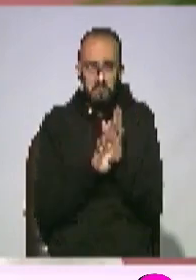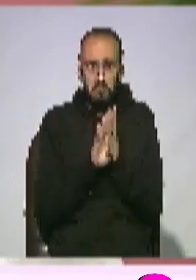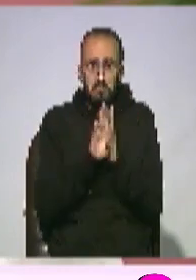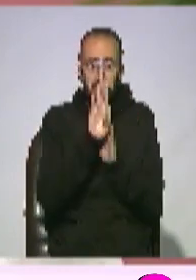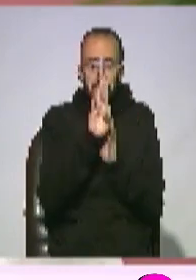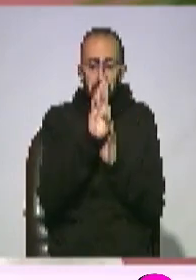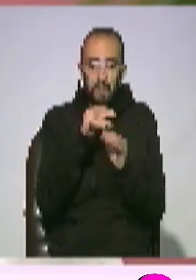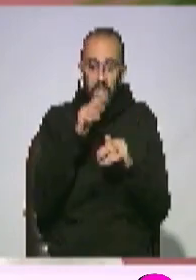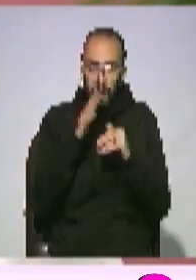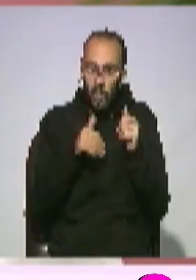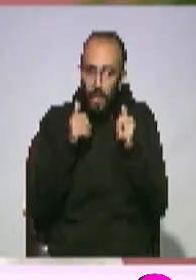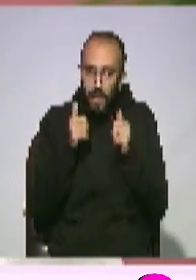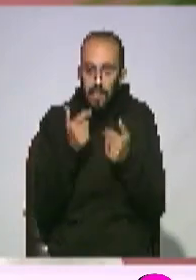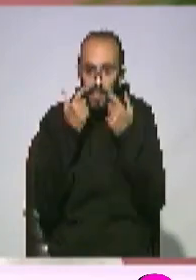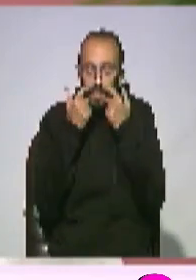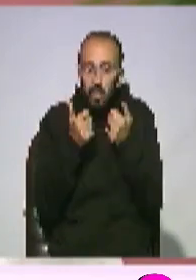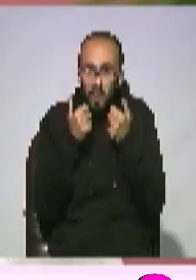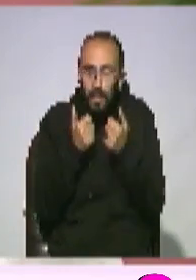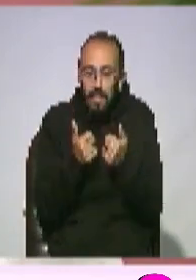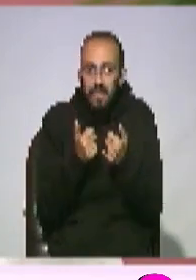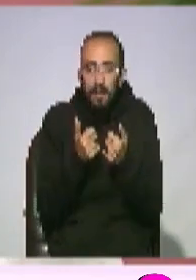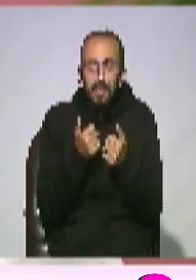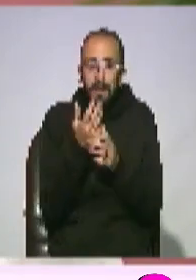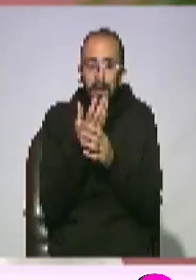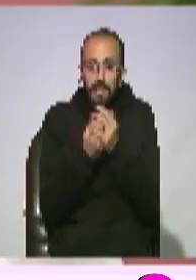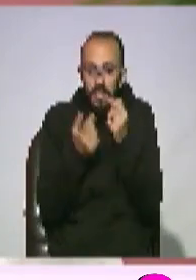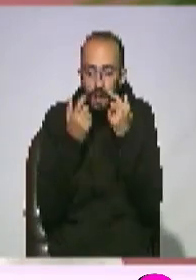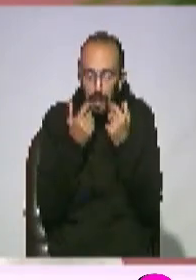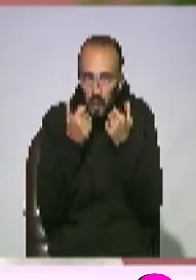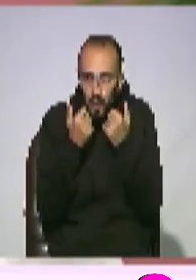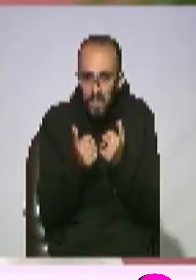هو يربي كويس، يهتم كويس، يخلي الاولاد